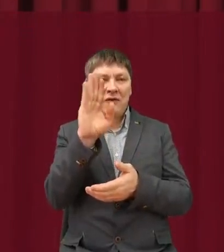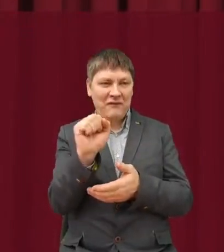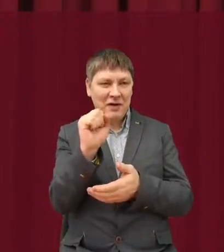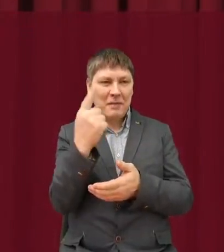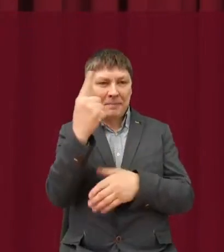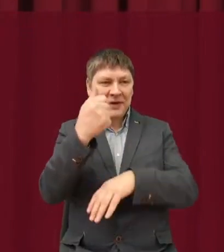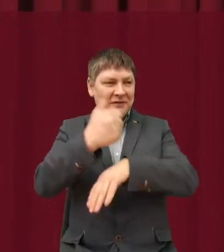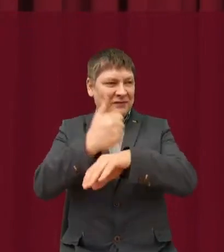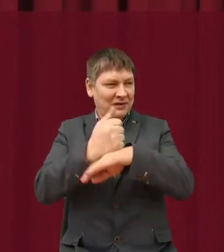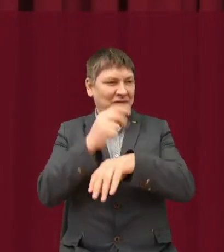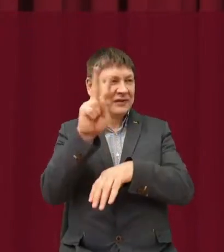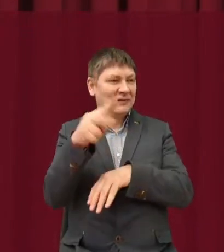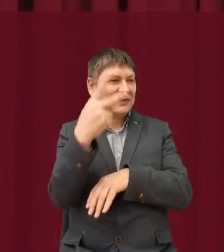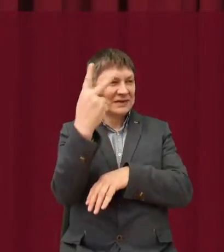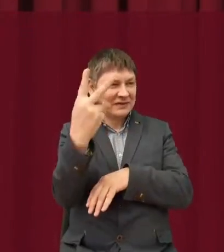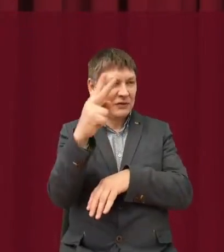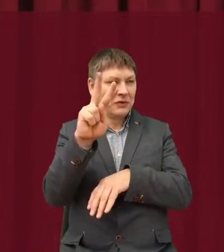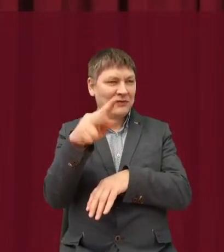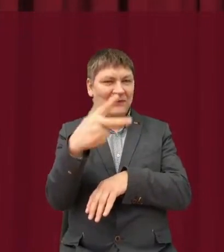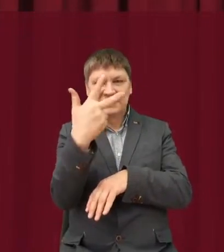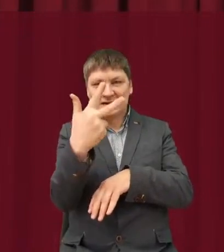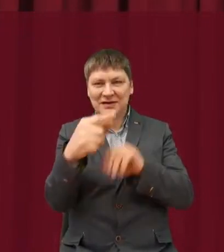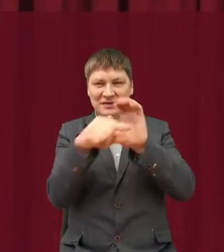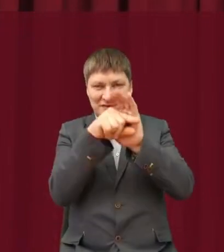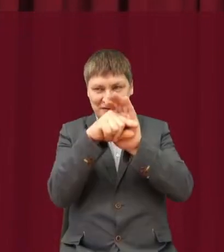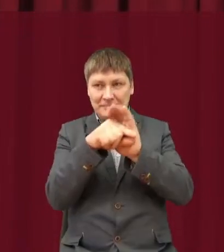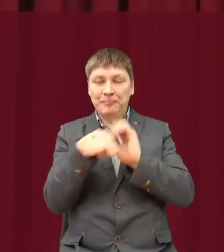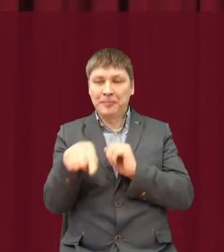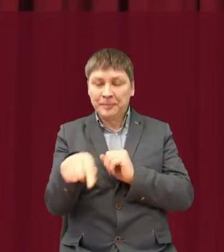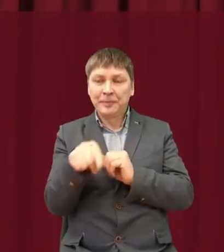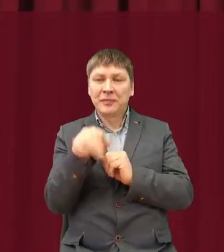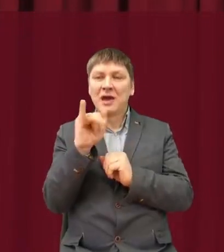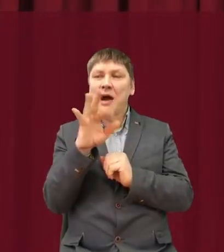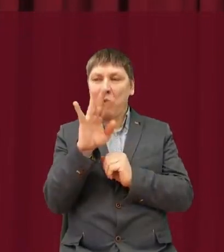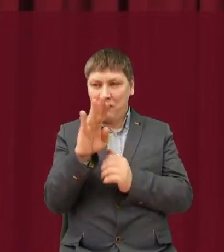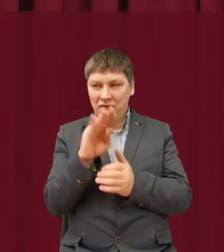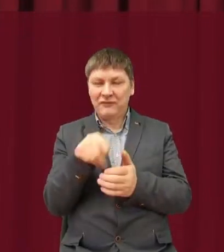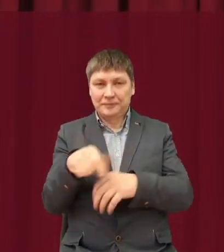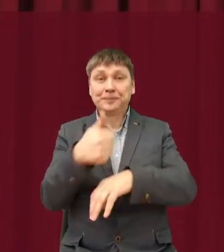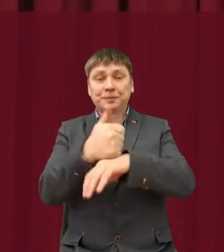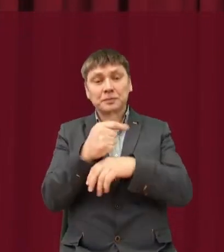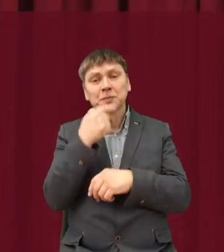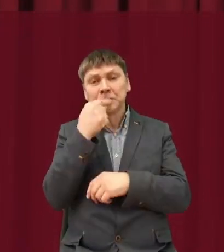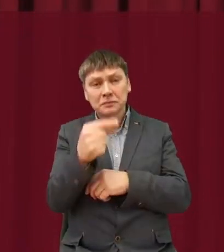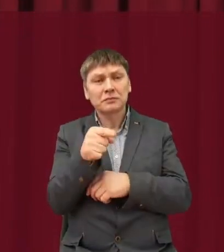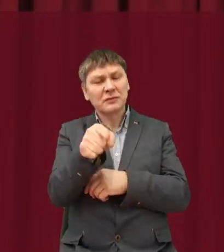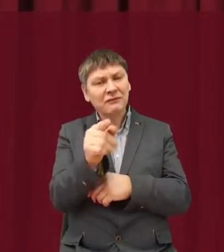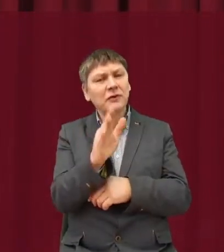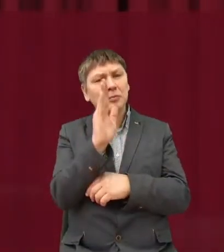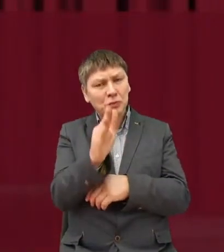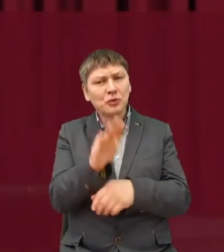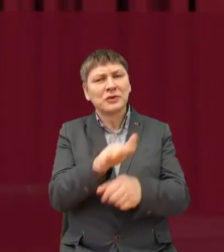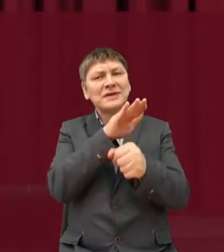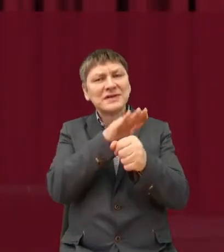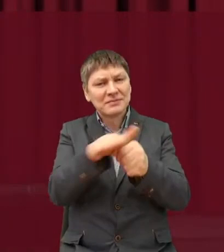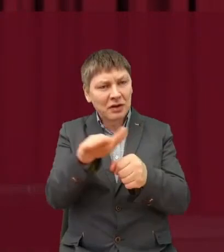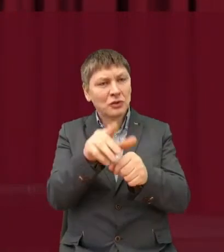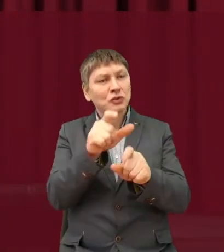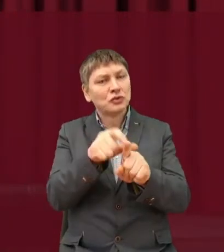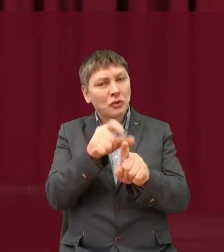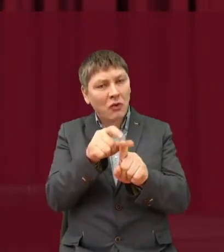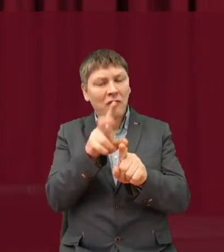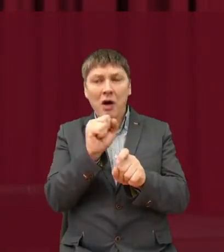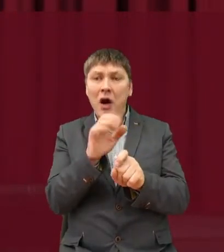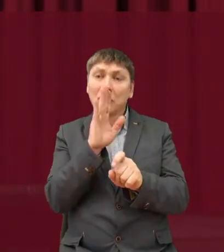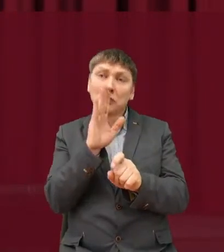22 23 стихи Апостол говорит Будьте же исполнители слова они